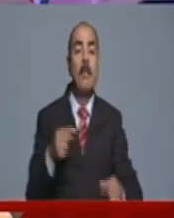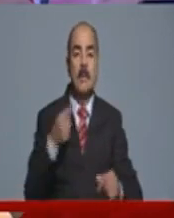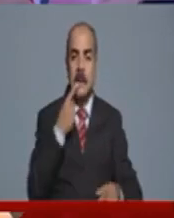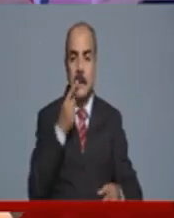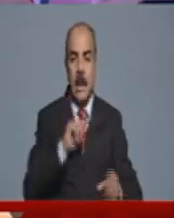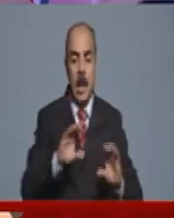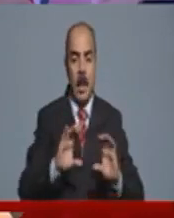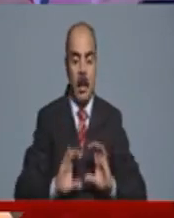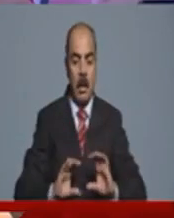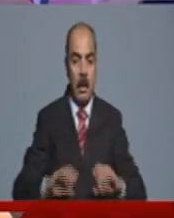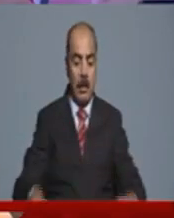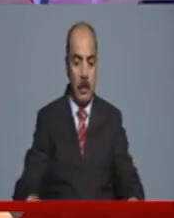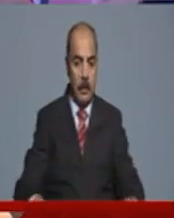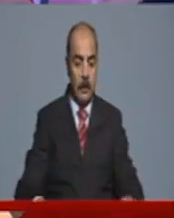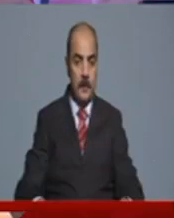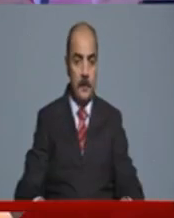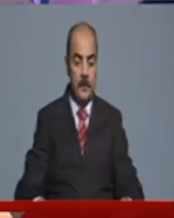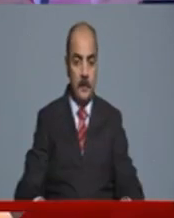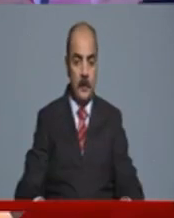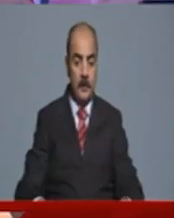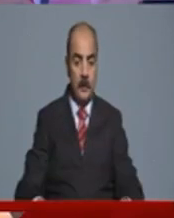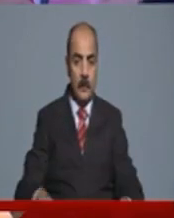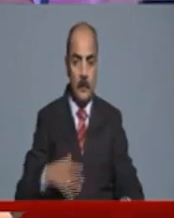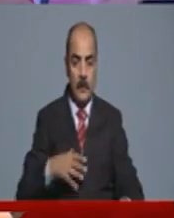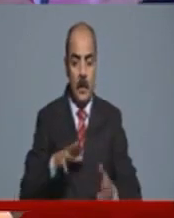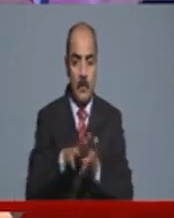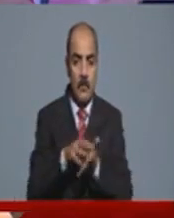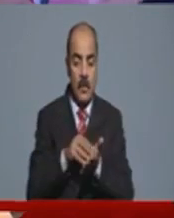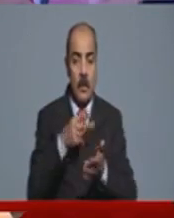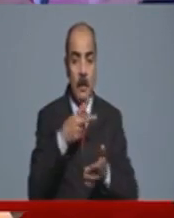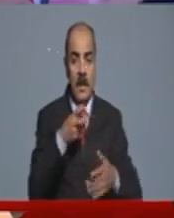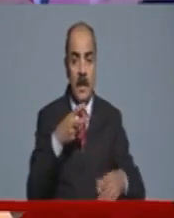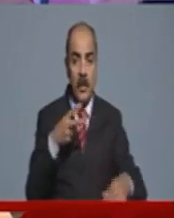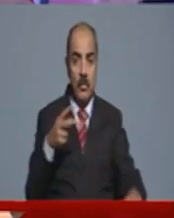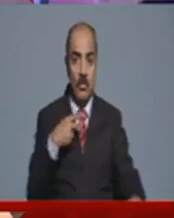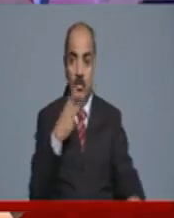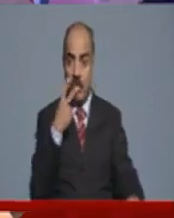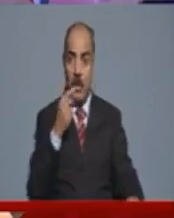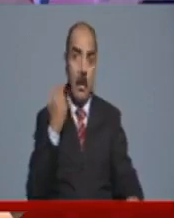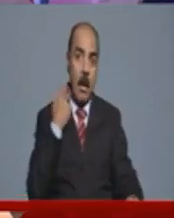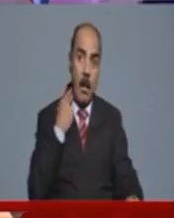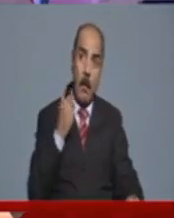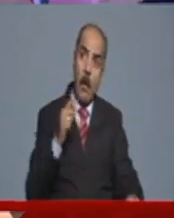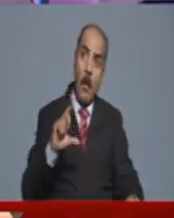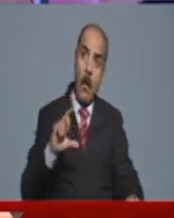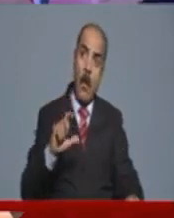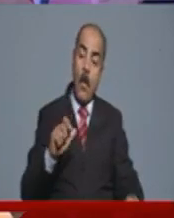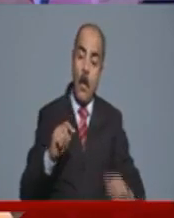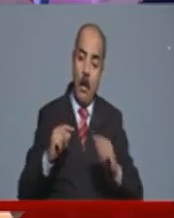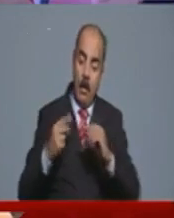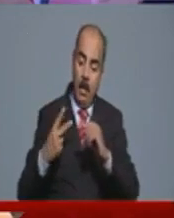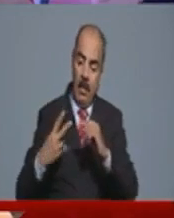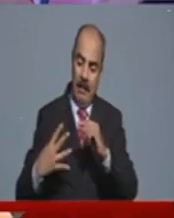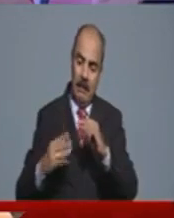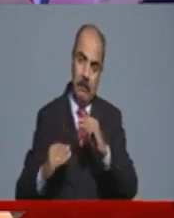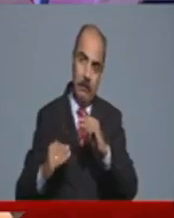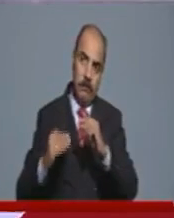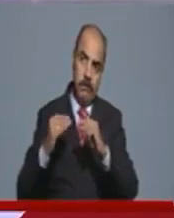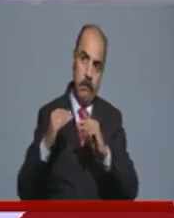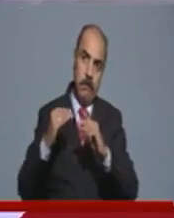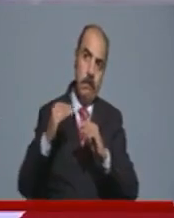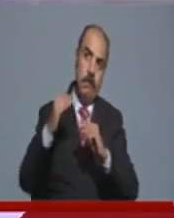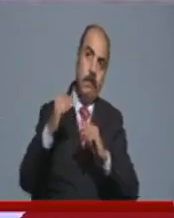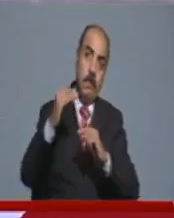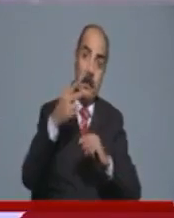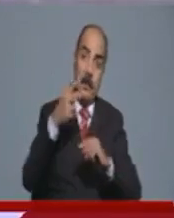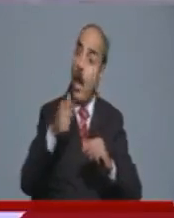سنويا. يبقى انا 222 يبدو من ان انا طالع من رقم سنه 13 14